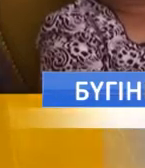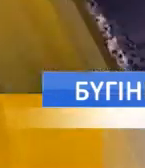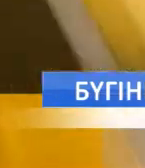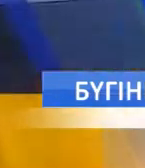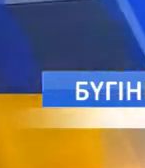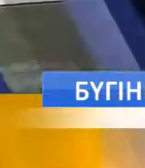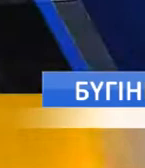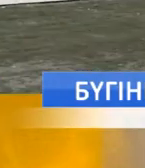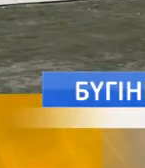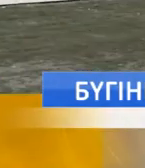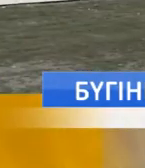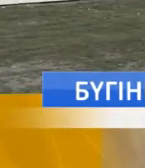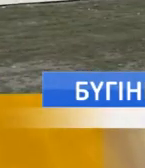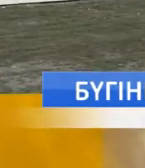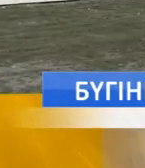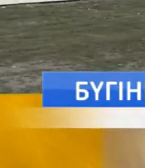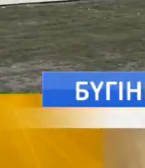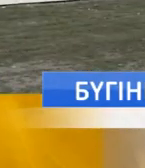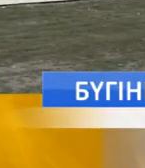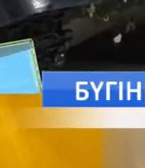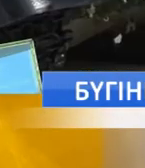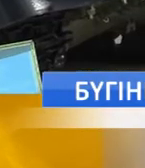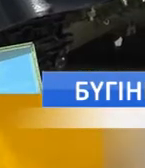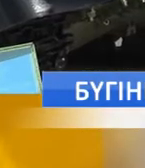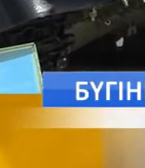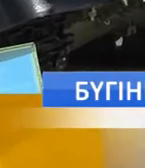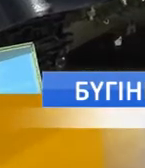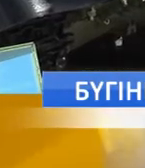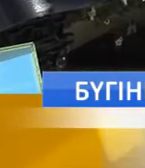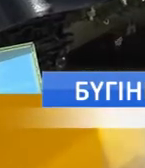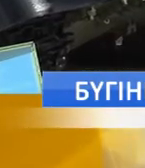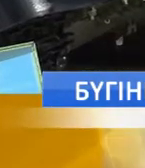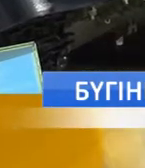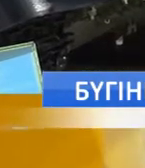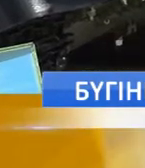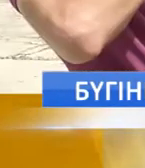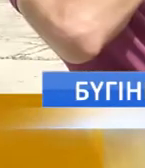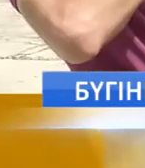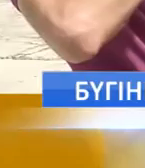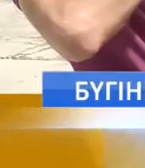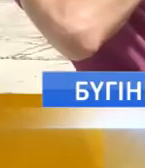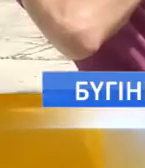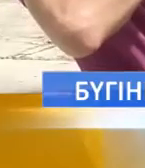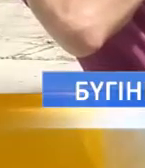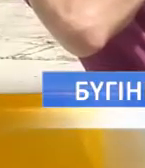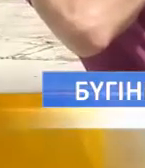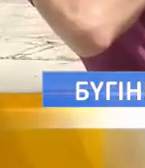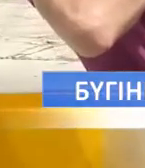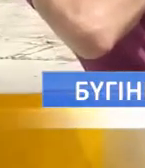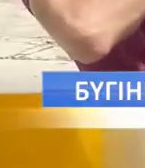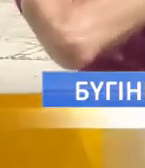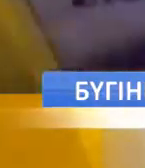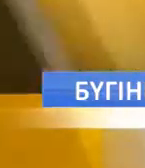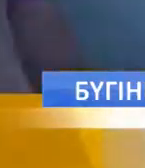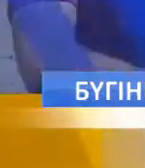сахналанды. Айбынды армия тәуелсіздік тірегі. Талдықорғандағы 37-ші десанттық шабуылдаушы бригадасында ашық есік